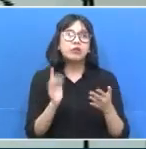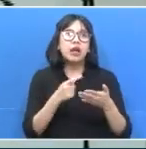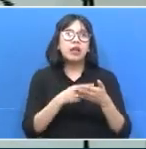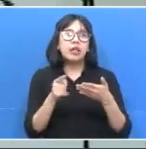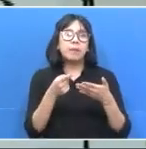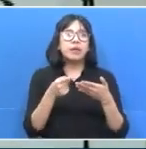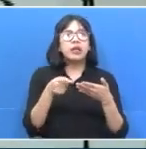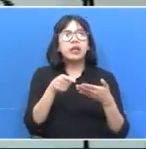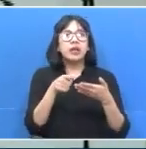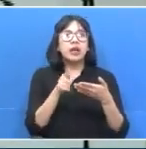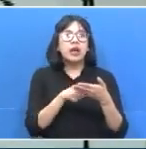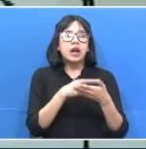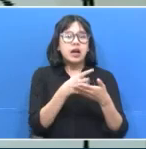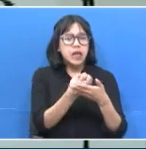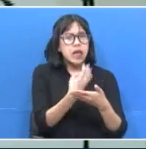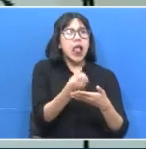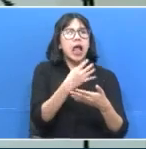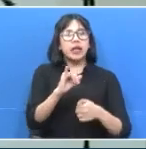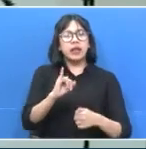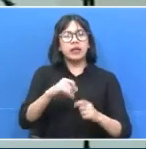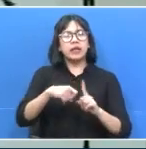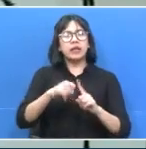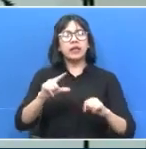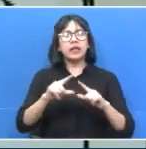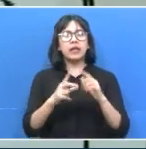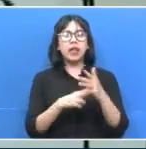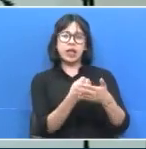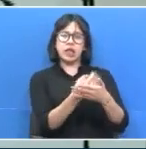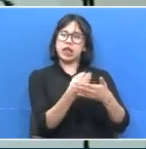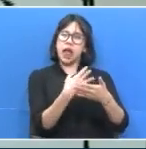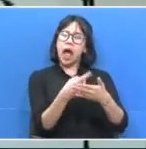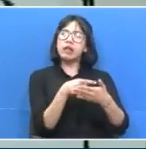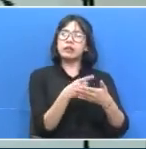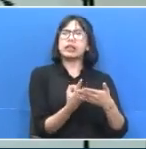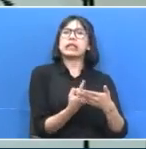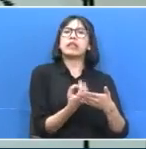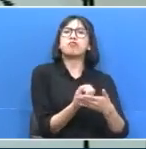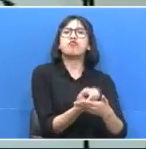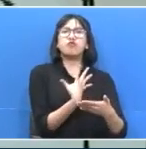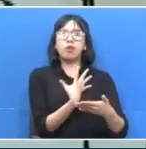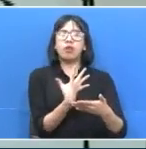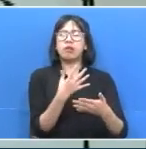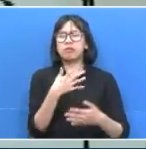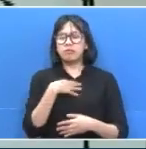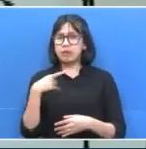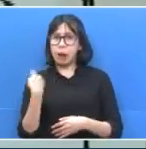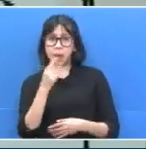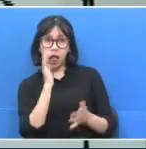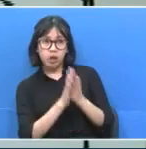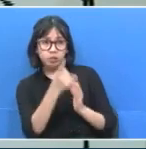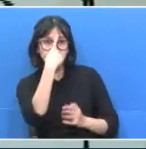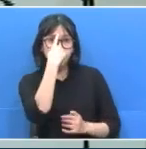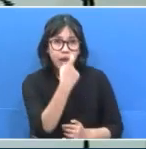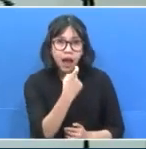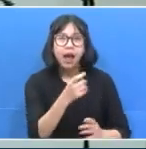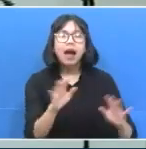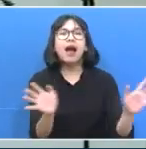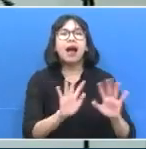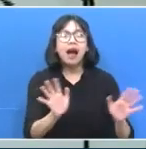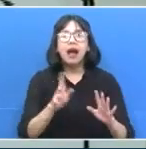percaya begitu saja kita masih butuh ada pemeriksaan tambahan dengan dpd-nya Apakah DPD itu menurut